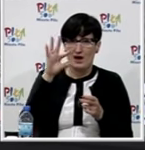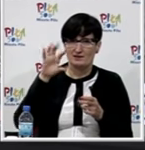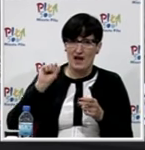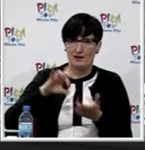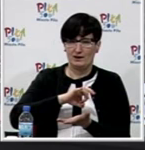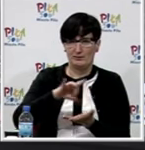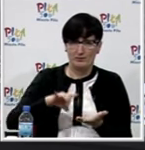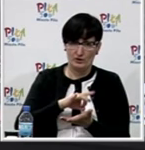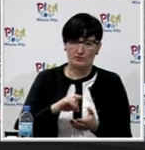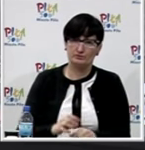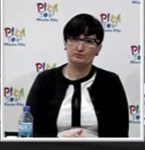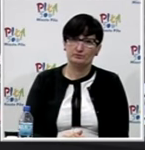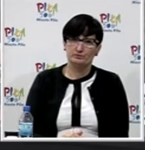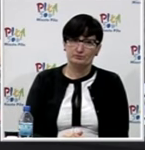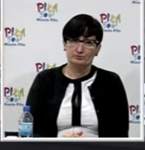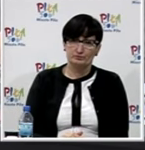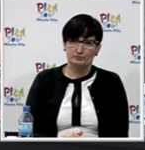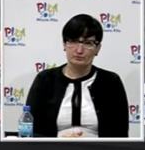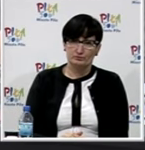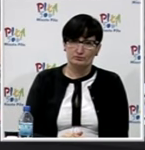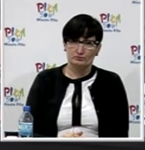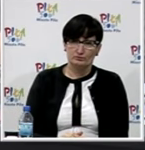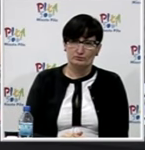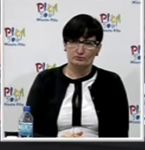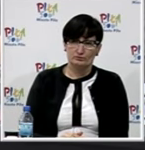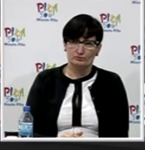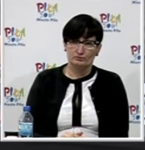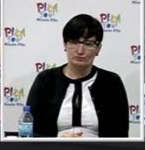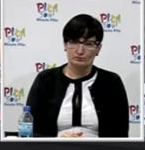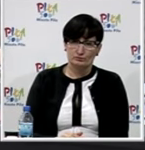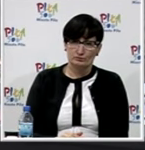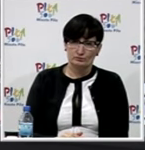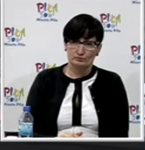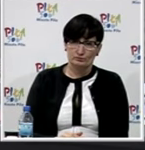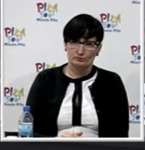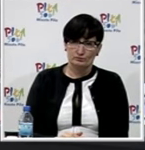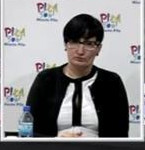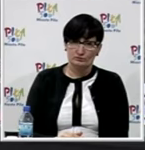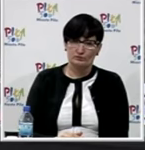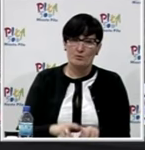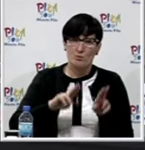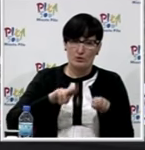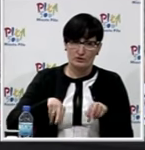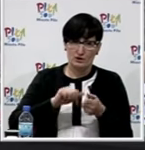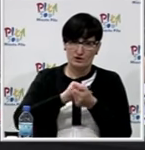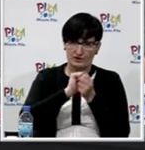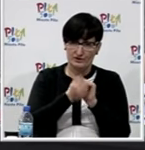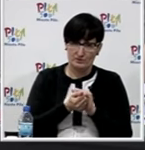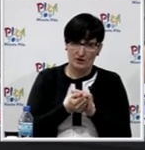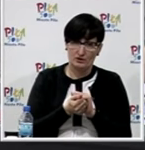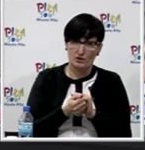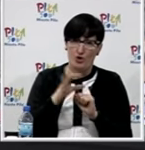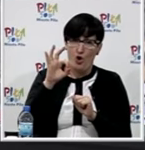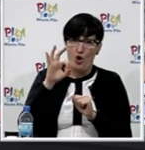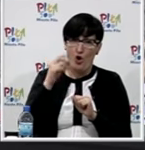zaplanowana i przekazana zawiadomieniem Wojewody w wartości globalnej na cały rok. Pozostałe zmiany, jeżeli chodzi o